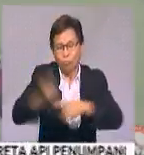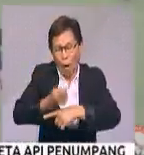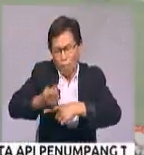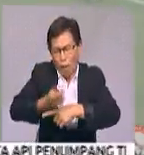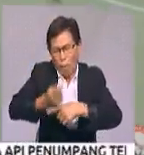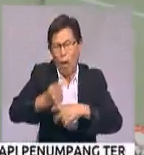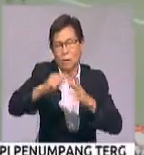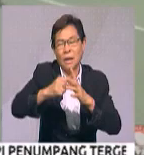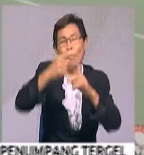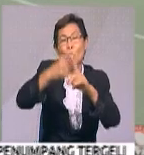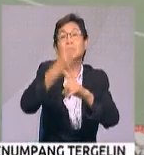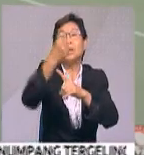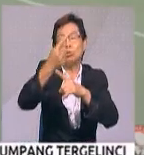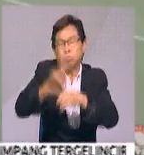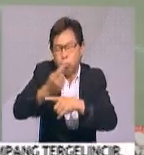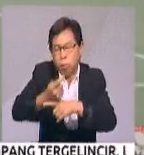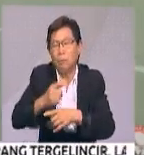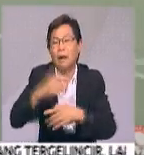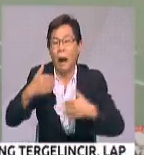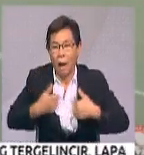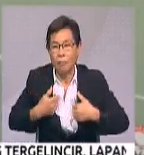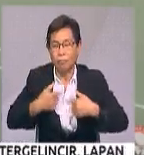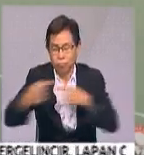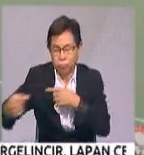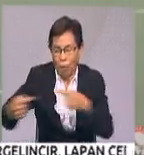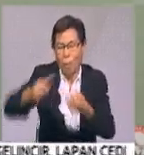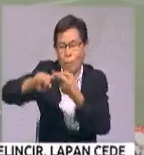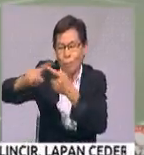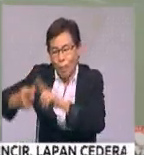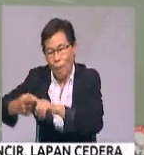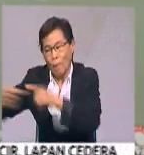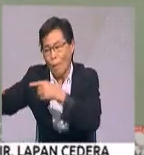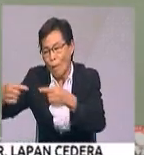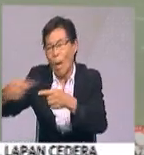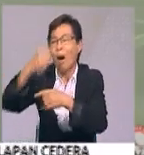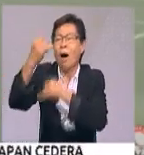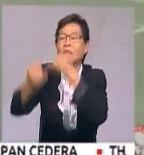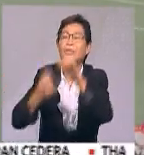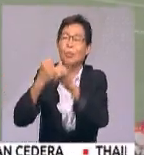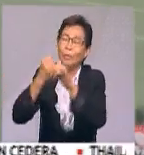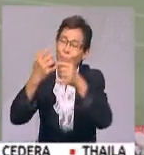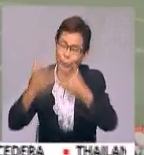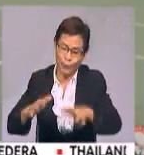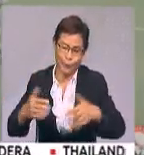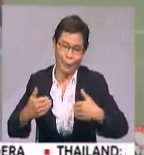latihan sejak Januari lalu, termasuk mengadakan beberapa perlawanan persahabatan antarabangsa.